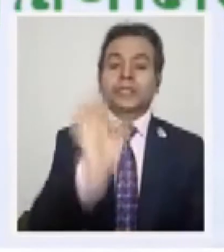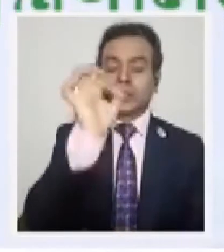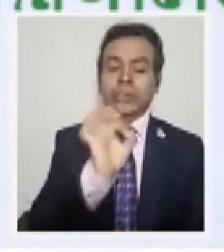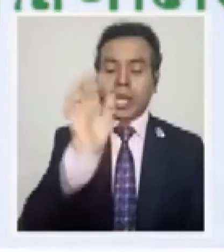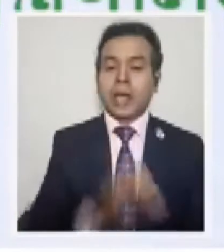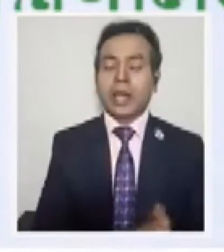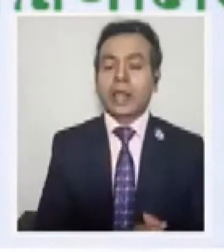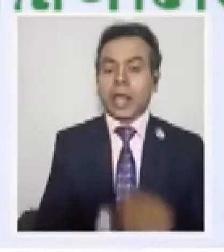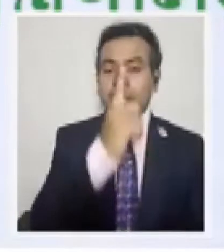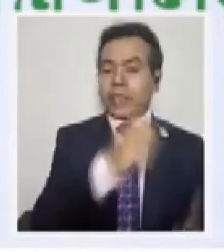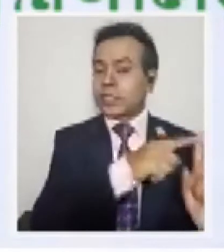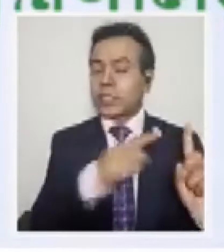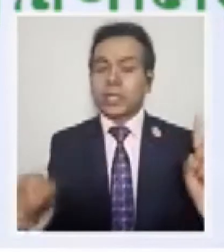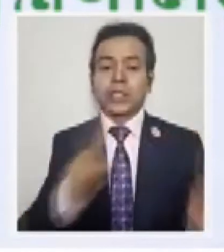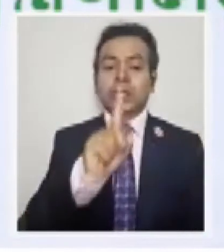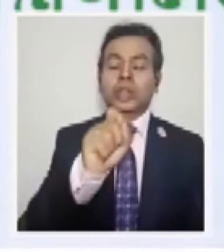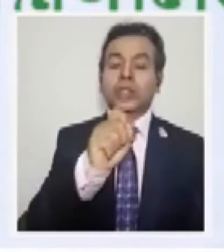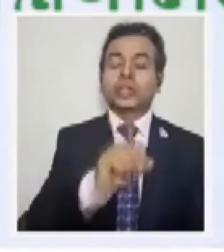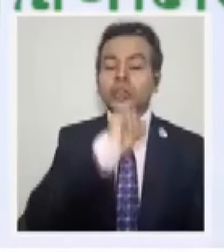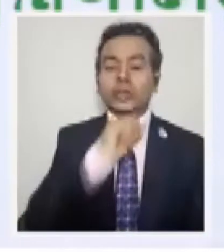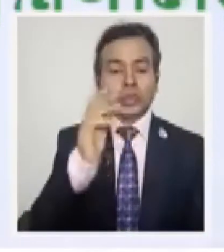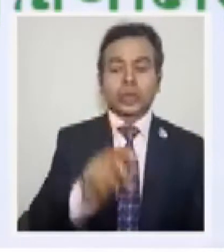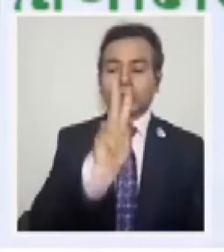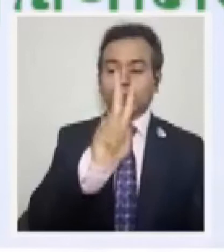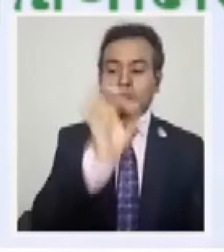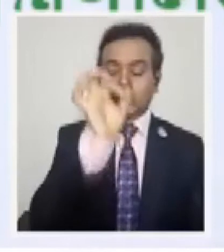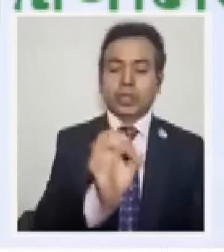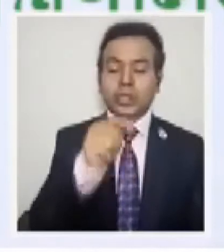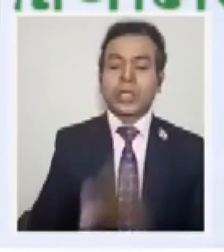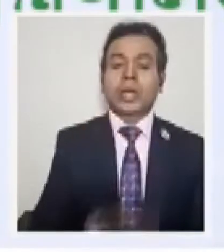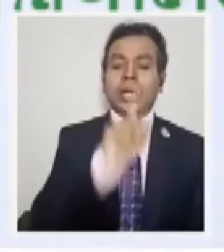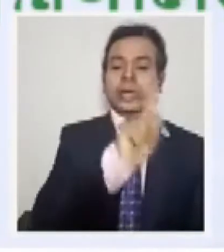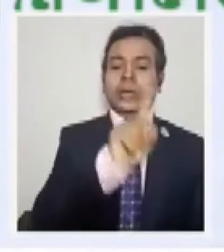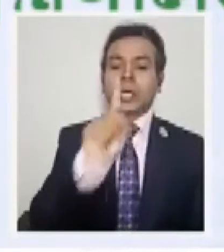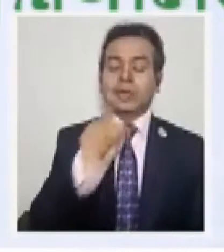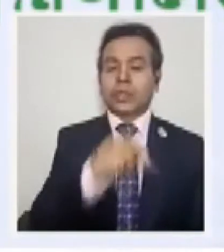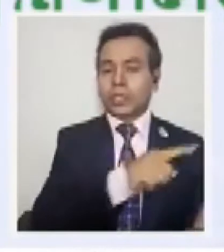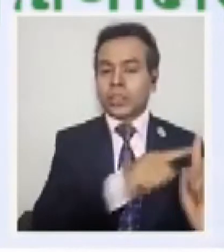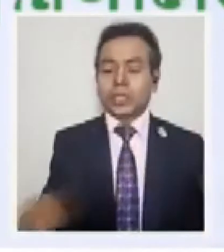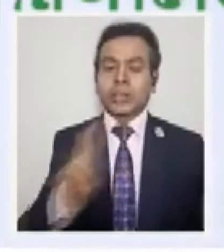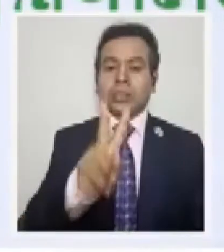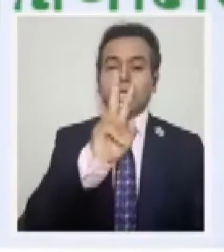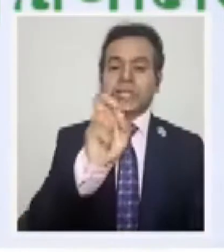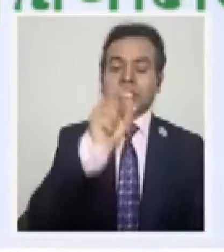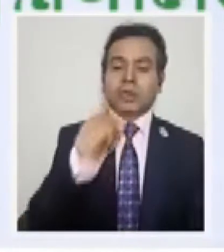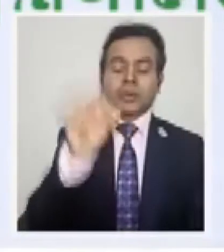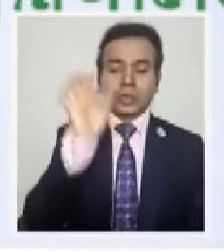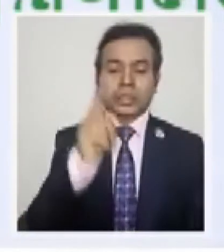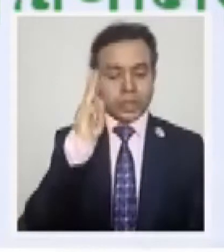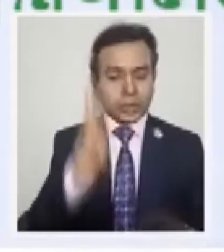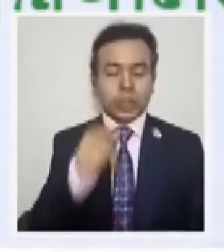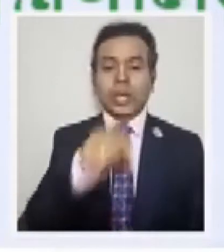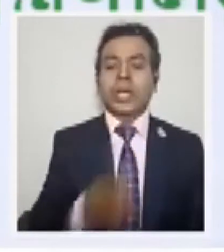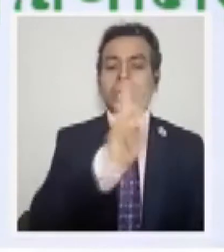জন। এবং মৃত্যুর বয়সের যা শতকরা হার দিয়েছে, 1 থেকে 10 2 শতাংশ, 11